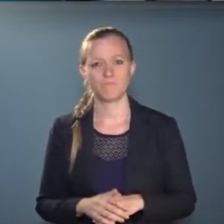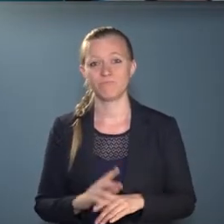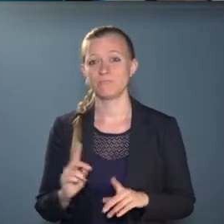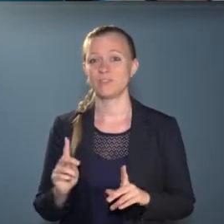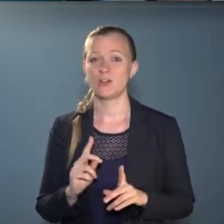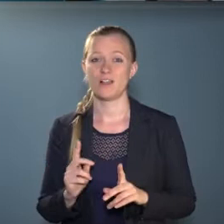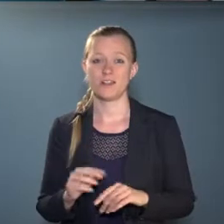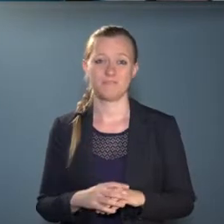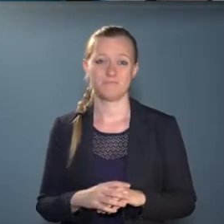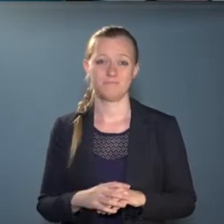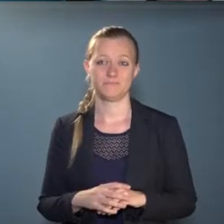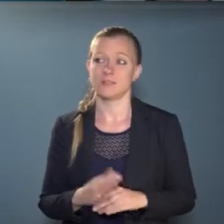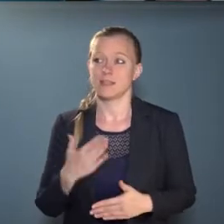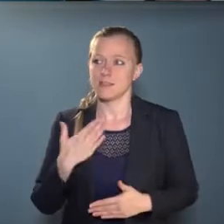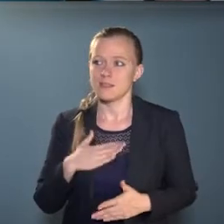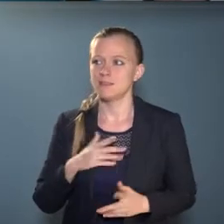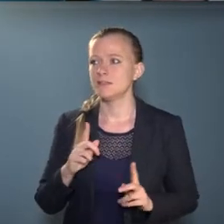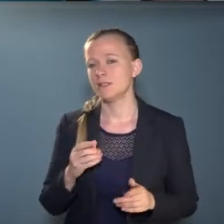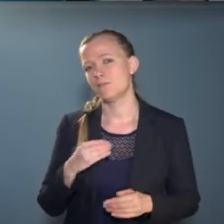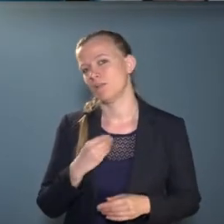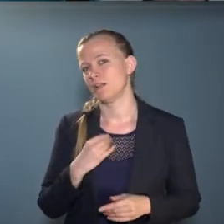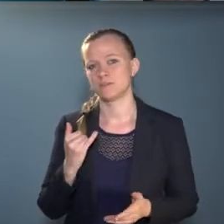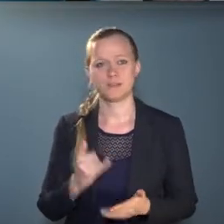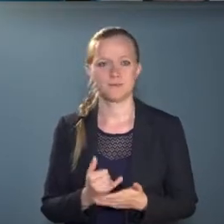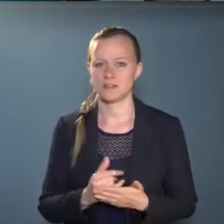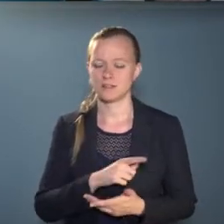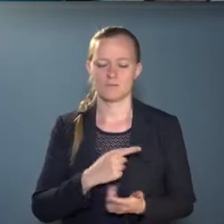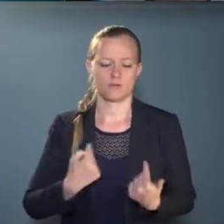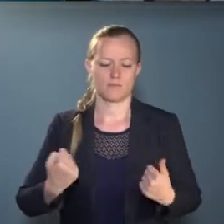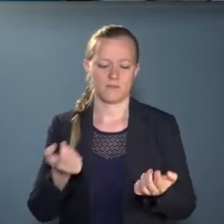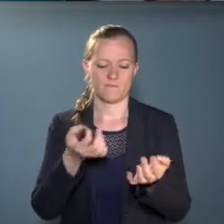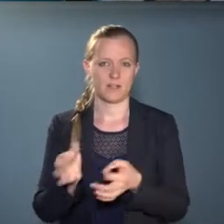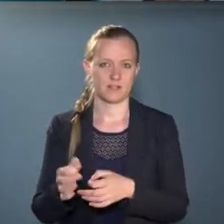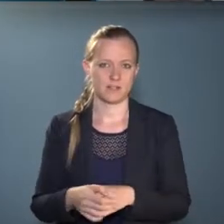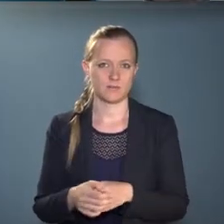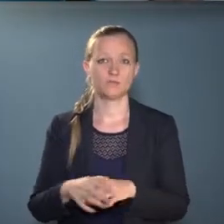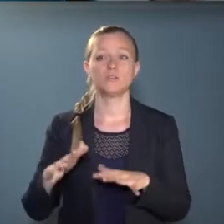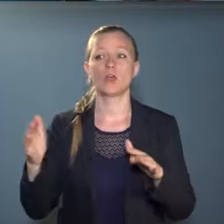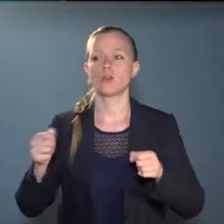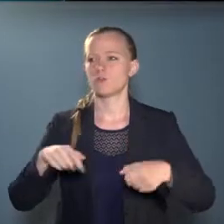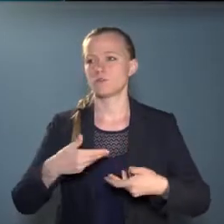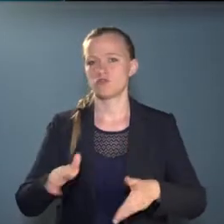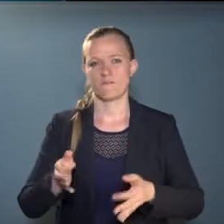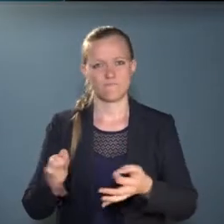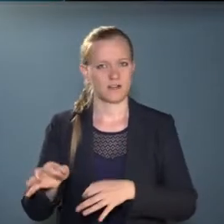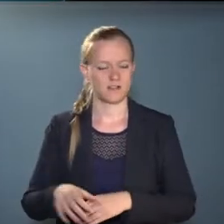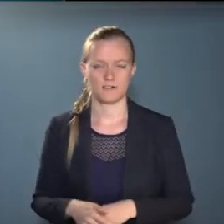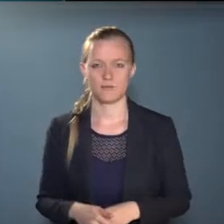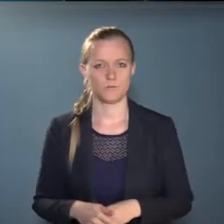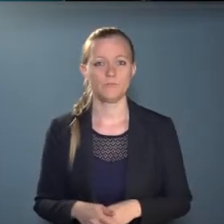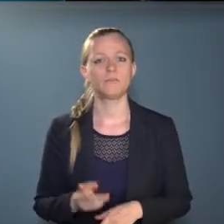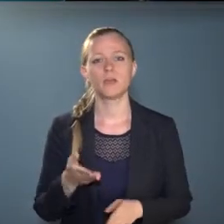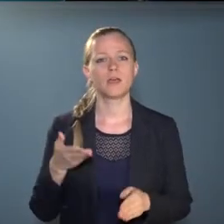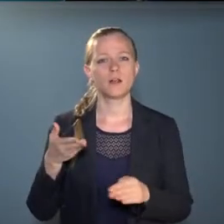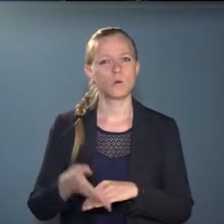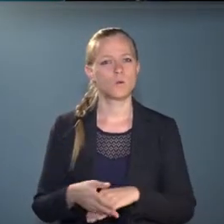talán bár szeretnénk, de félek, hogy nem igazán vagyunk, nem csak mi felkészülve, hanem a nagyhatalmak sem. Mi kell